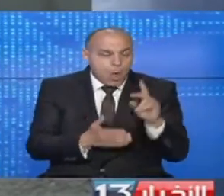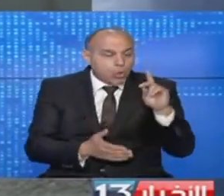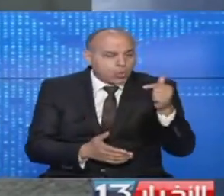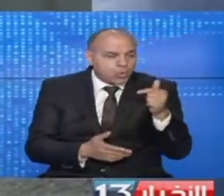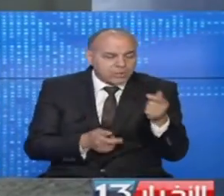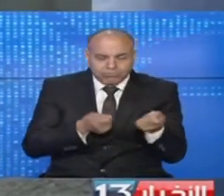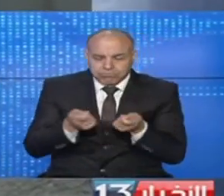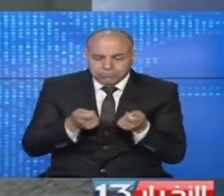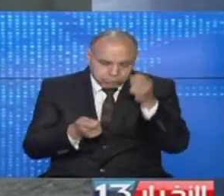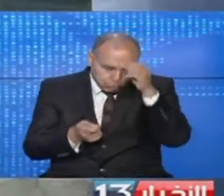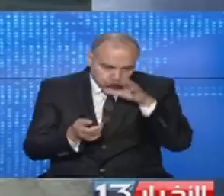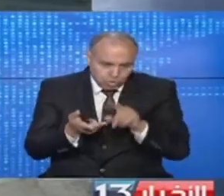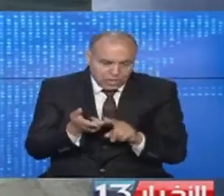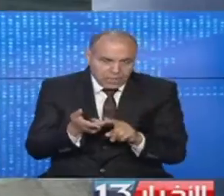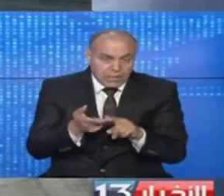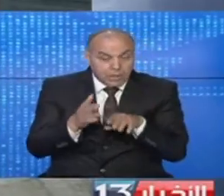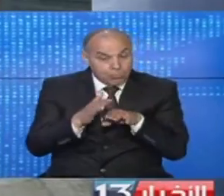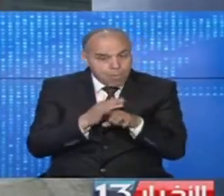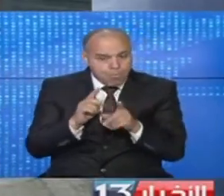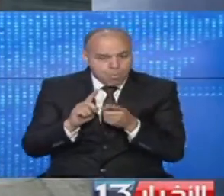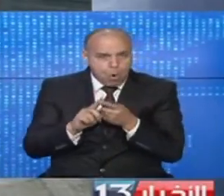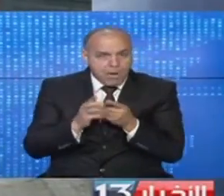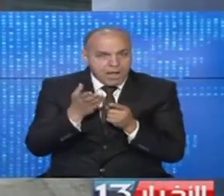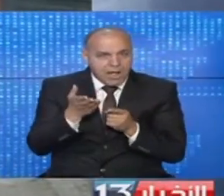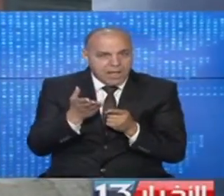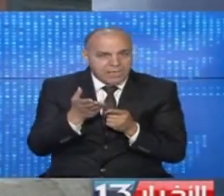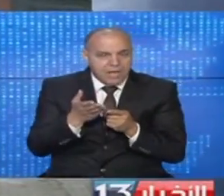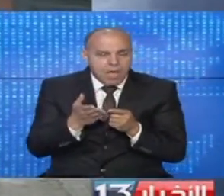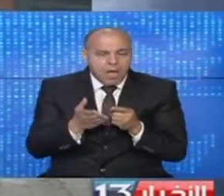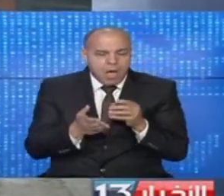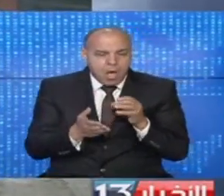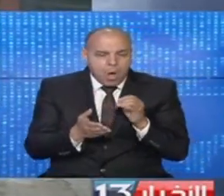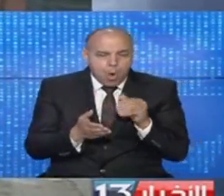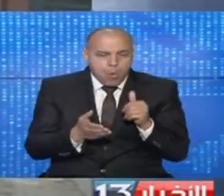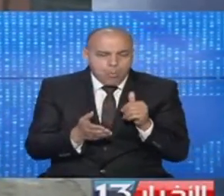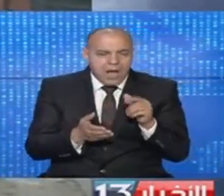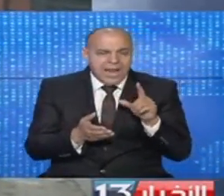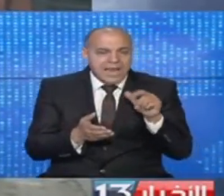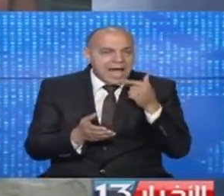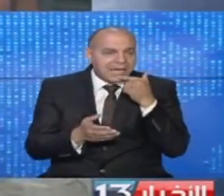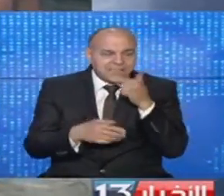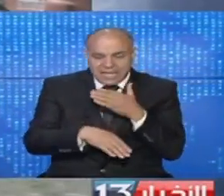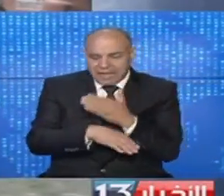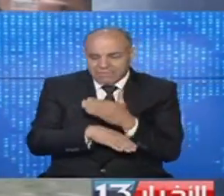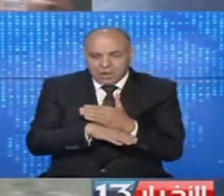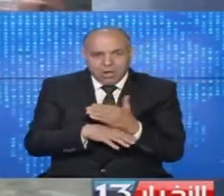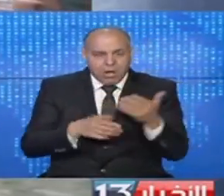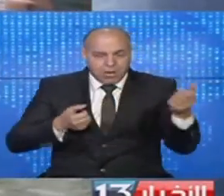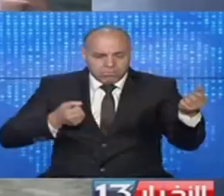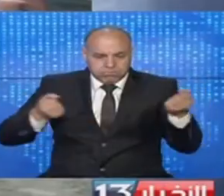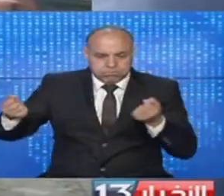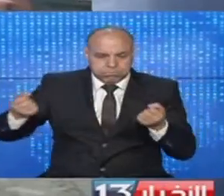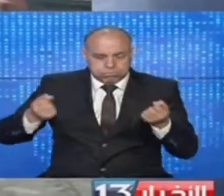الفوسفات التجاري مخزون هام بمغسلة أم العرايس شرع في وسقه عبر شاحنات شركة نقل المواد